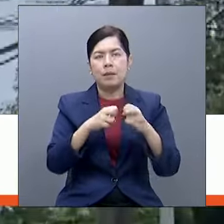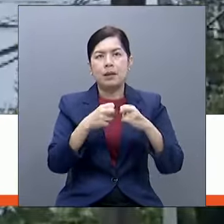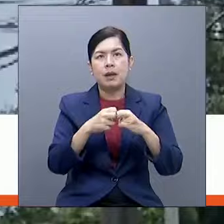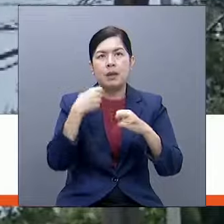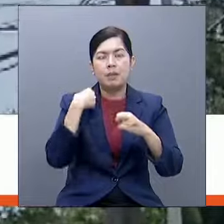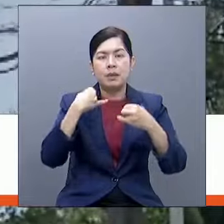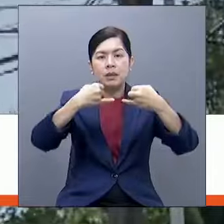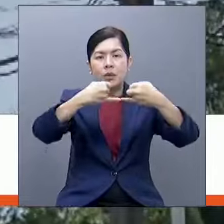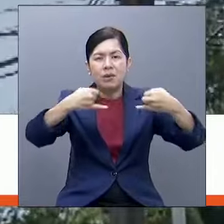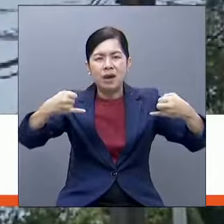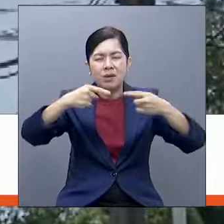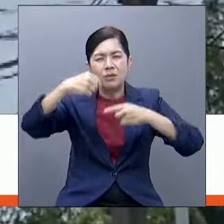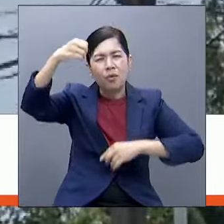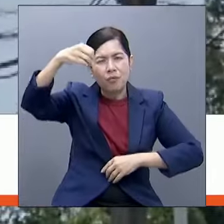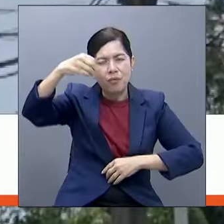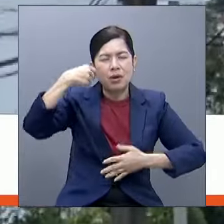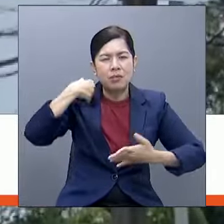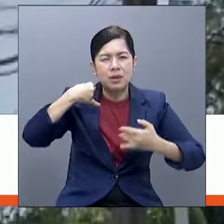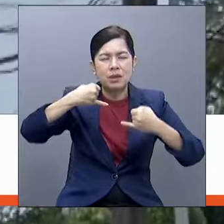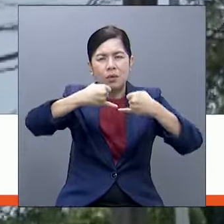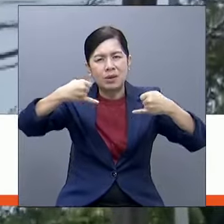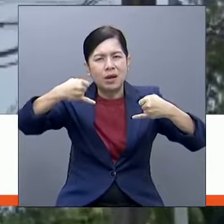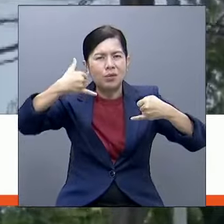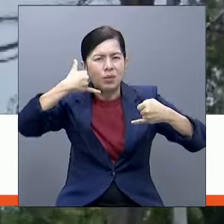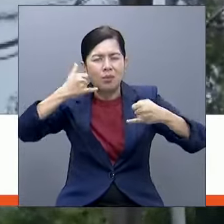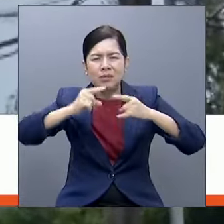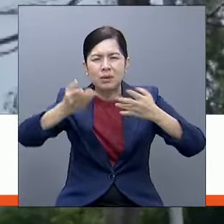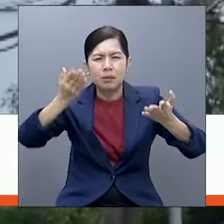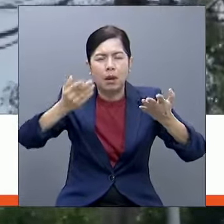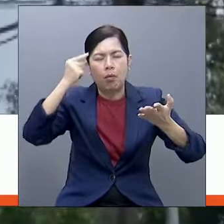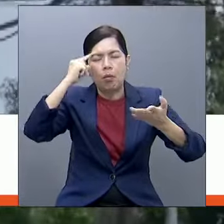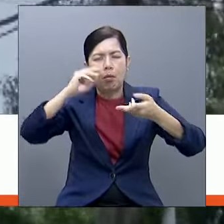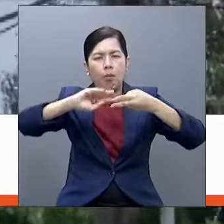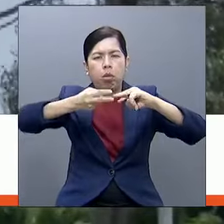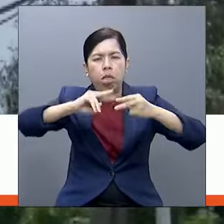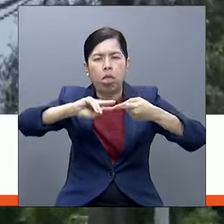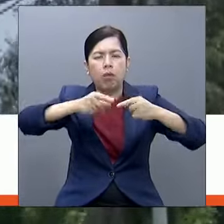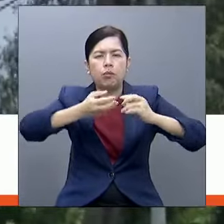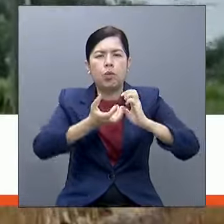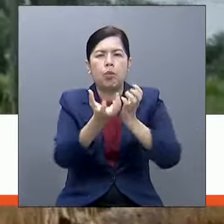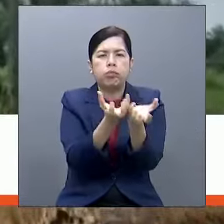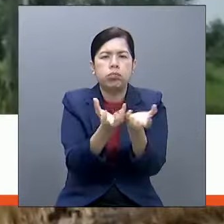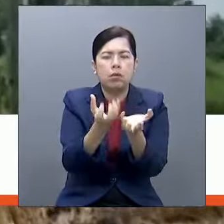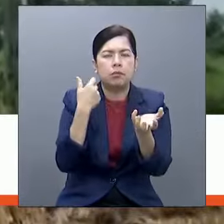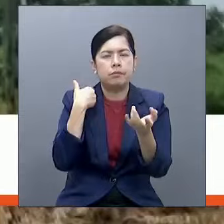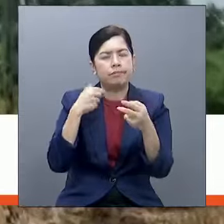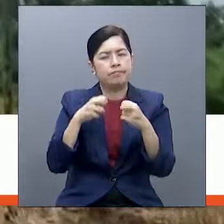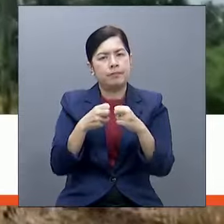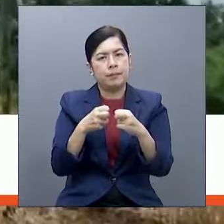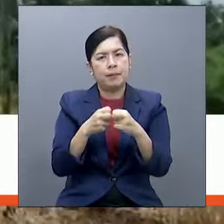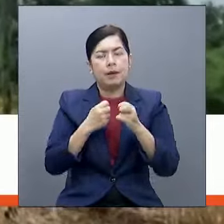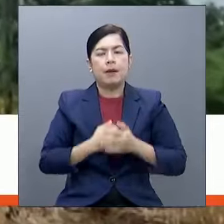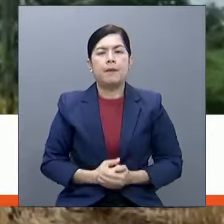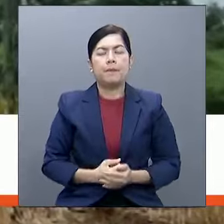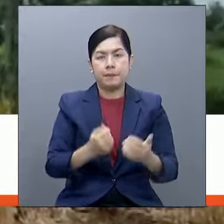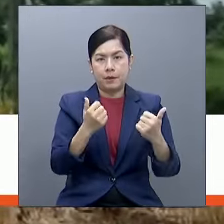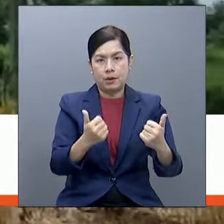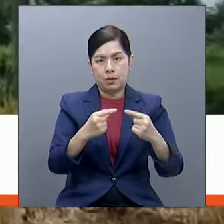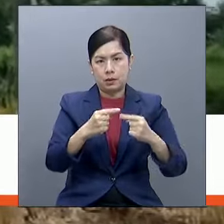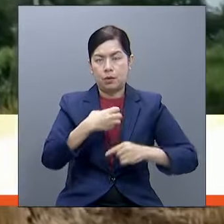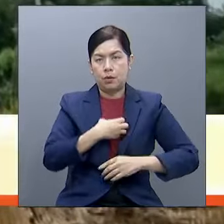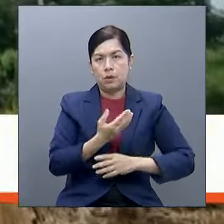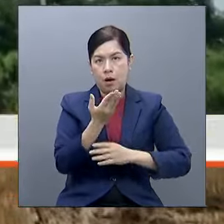ไฟฟ้าไปเกี่ยวพันกันจนแยกไม่ออกเลยว่าสรุปอันไหนเป็นสายไฟฟ้าอันไหนเป็นสายสื่อสารตอนนี้บอกว่าอยากจะให้หน่วย